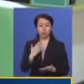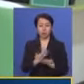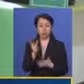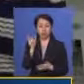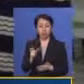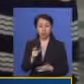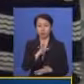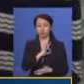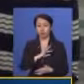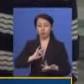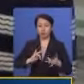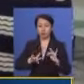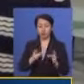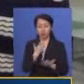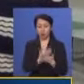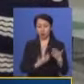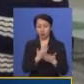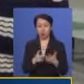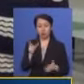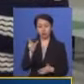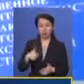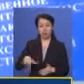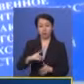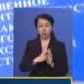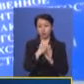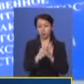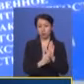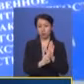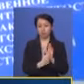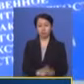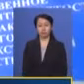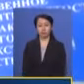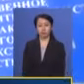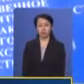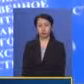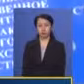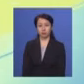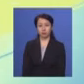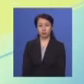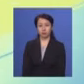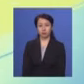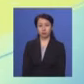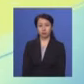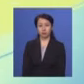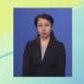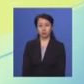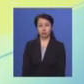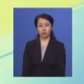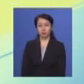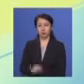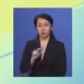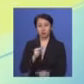ранее не пользовался порталом, они консультируют клиента по всем возникающим вопросам. Тамерлан Тлеубаев, Юрий Искаков, служба новостей.